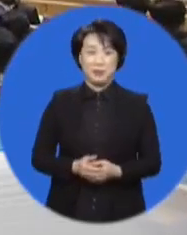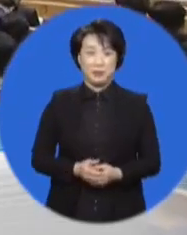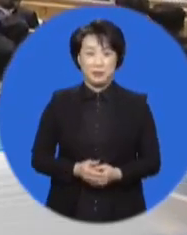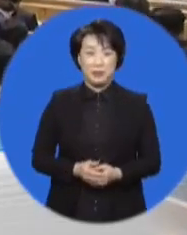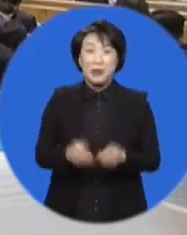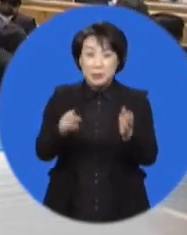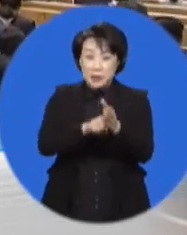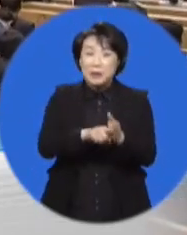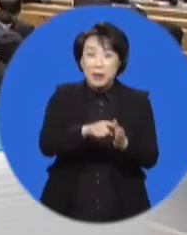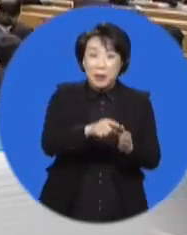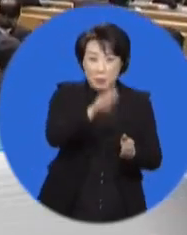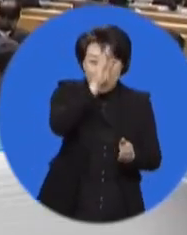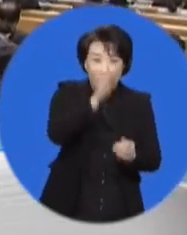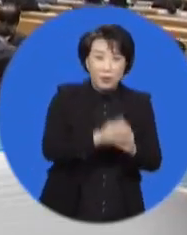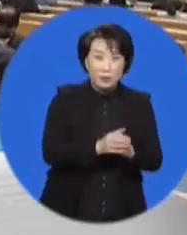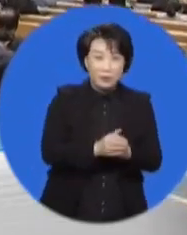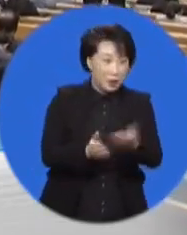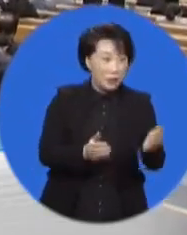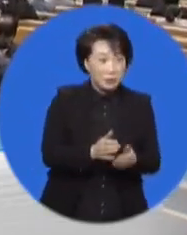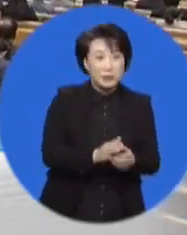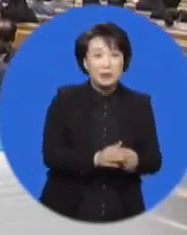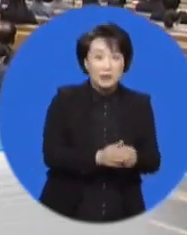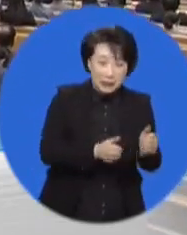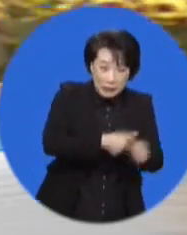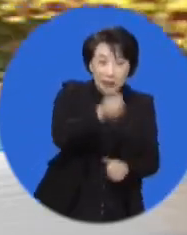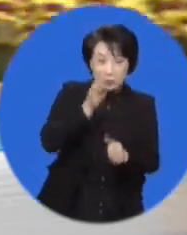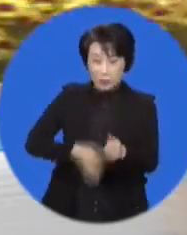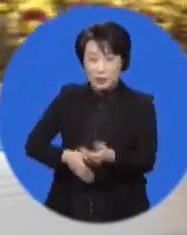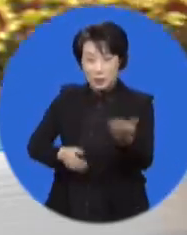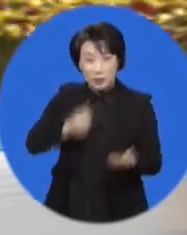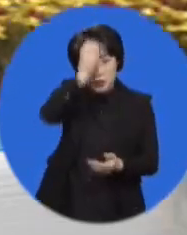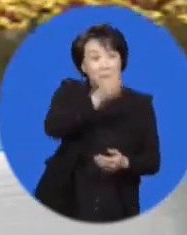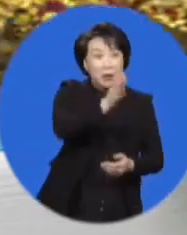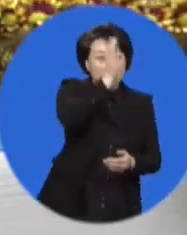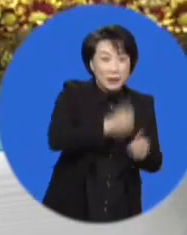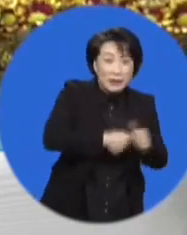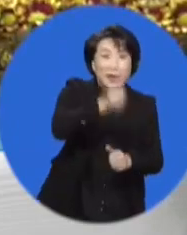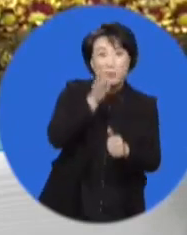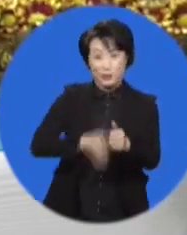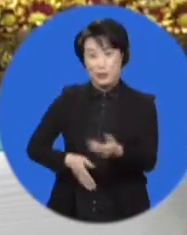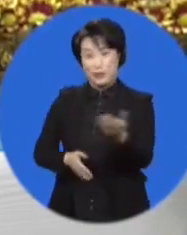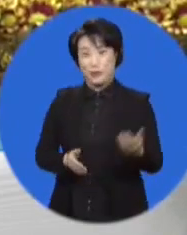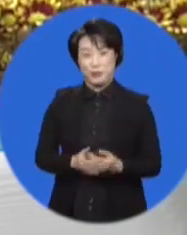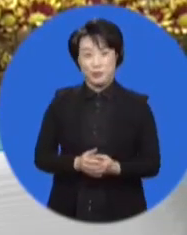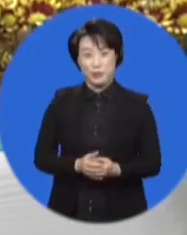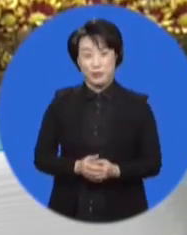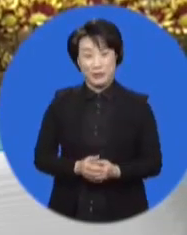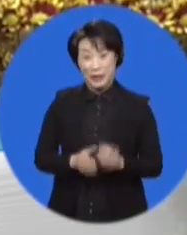신앙의 병을 이겨라 이 말이오. 영적인 병을 이겨라 이 말입니다.